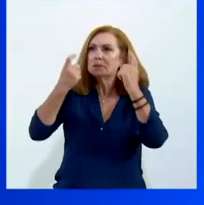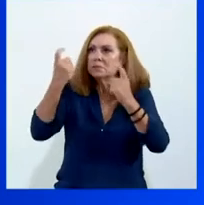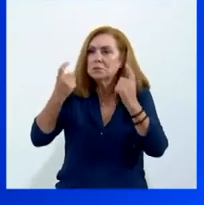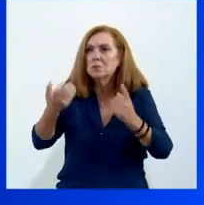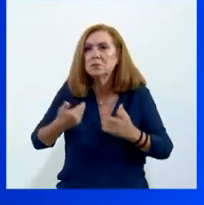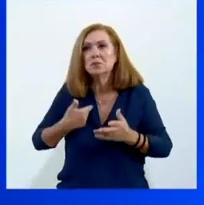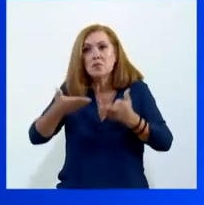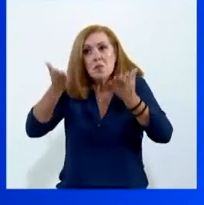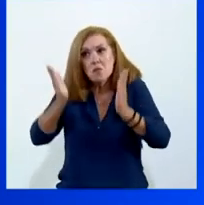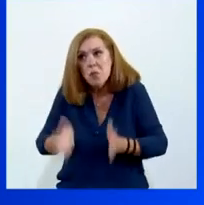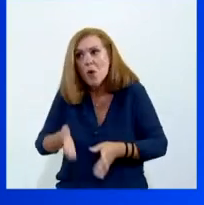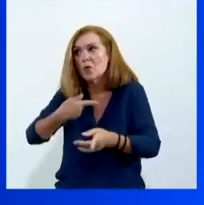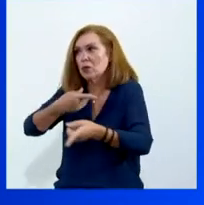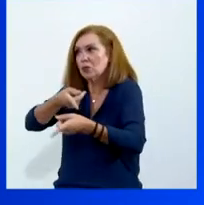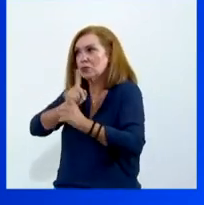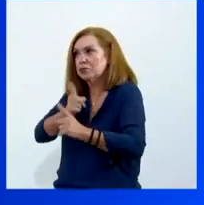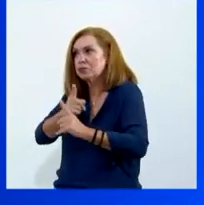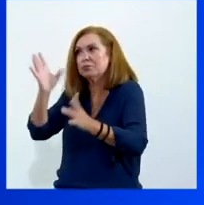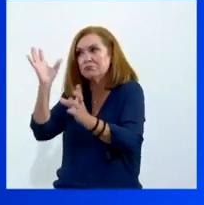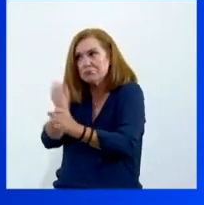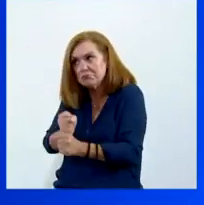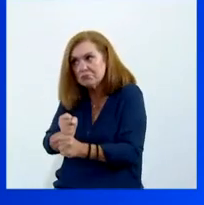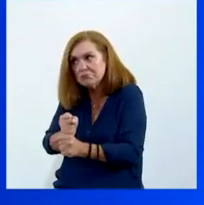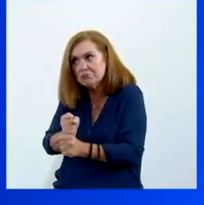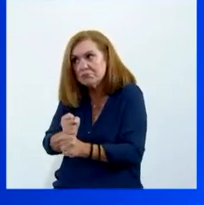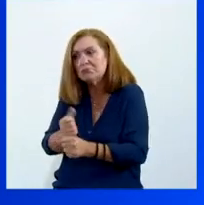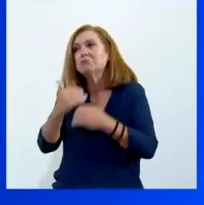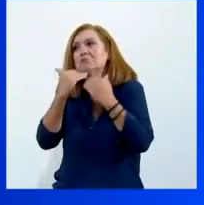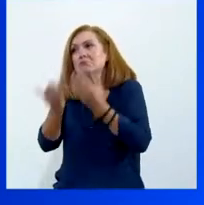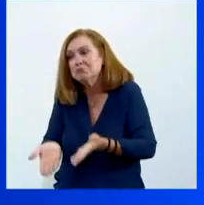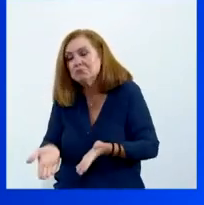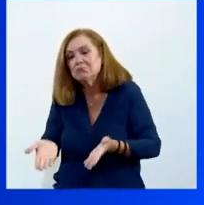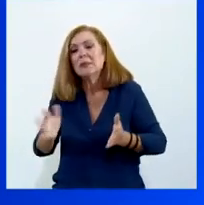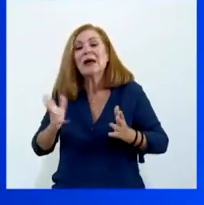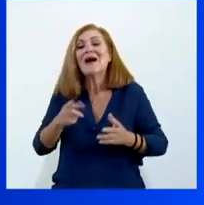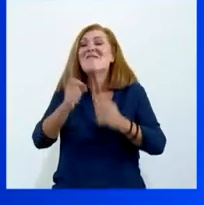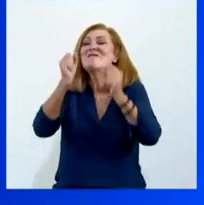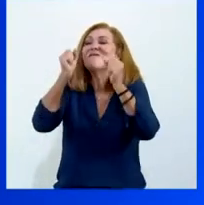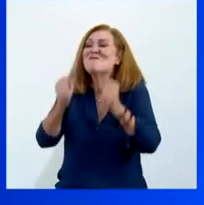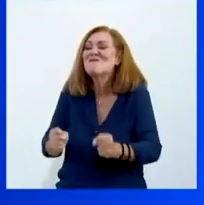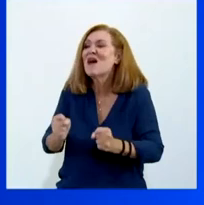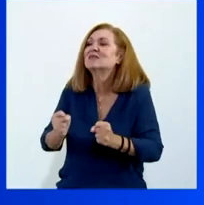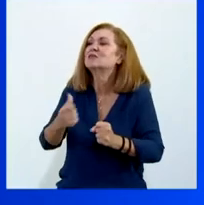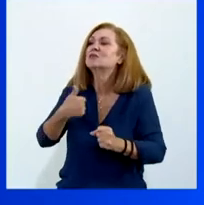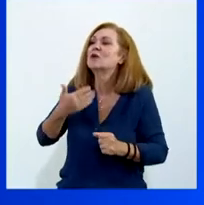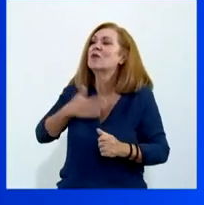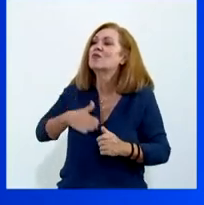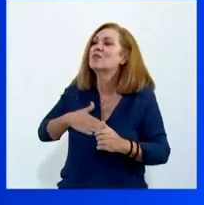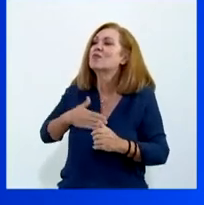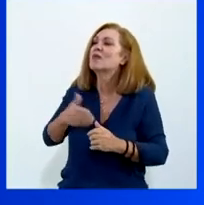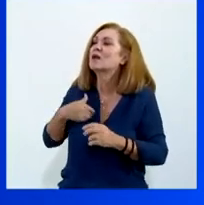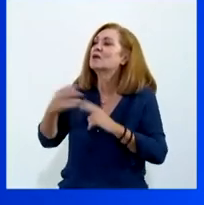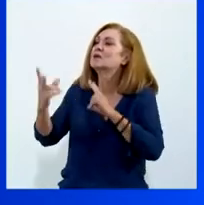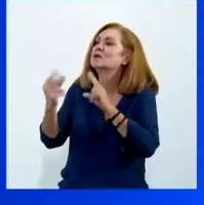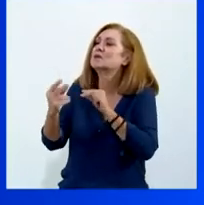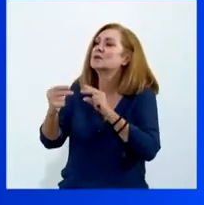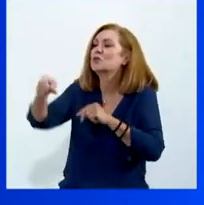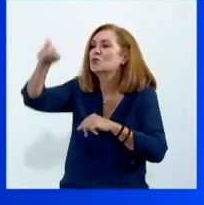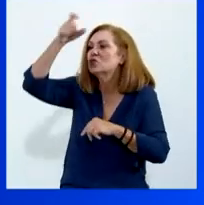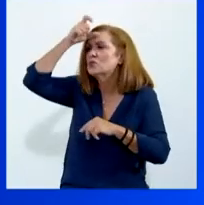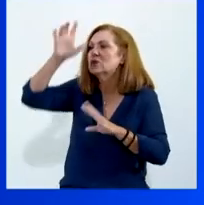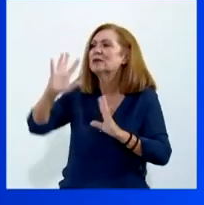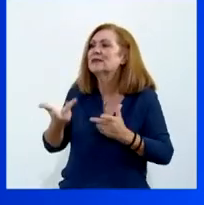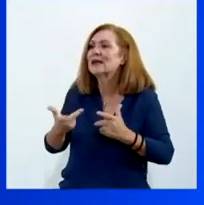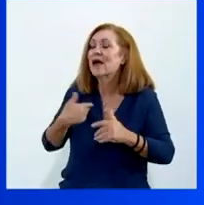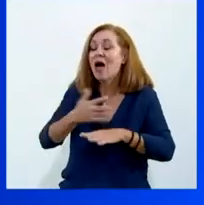μία συμφωνία στο βασικό ζητούμενο το οποίο έχουμε να συζητήσουμε με την Τουρκία, που δεν είναι άλλο από την